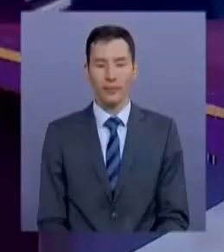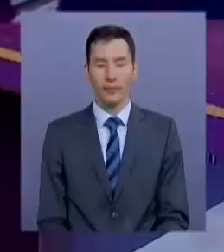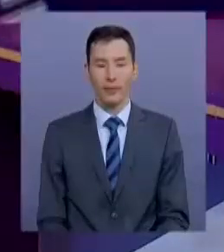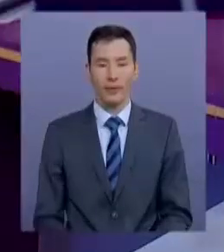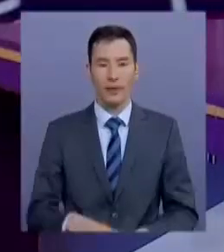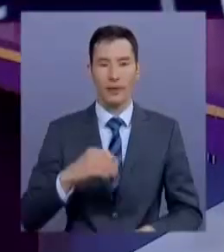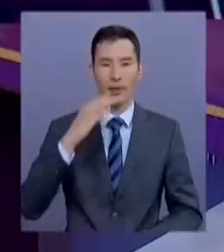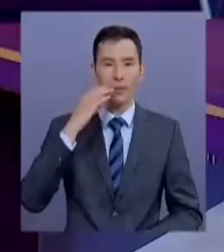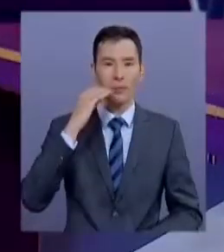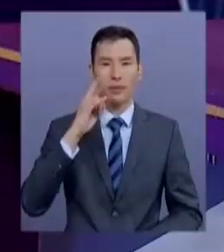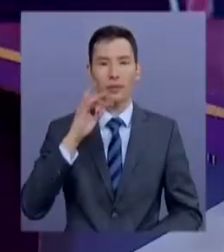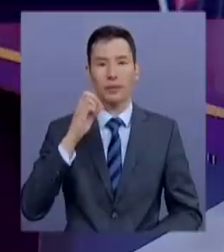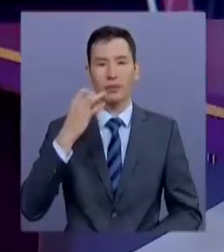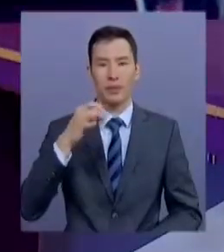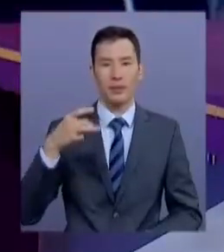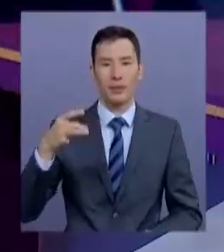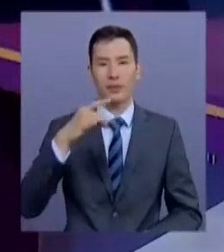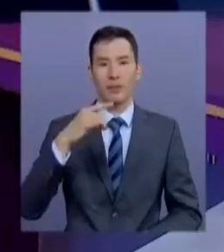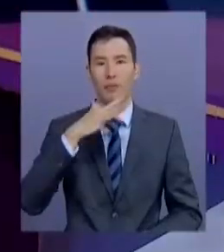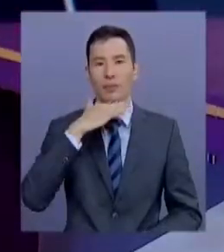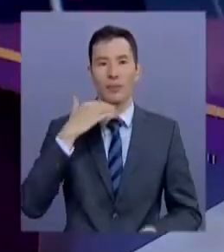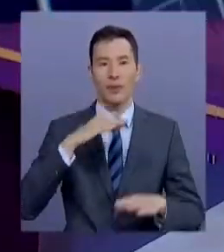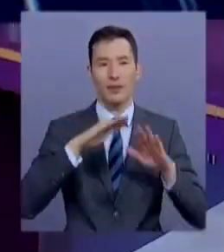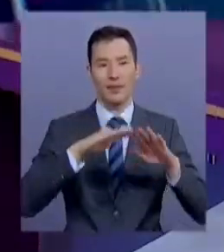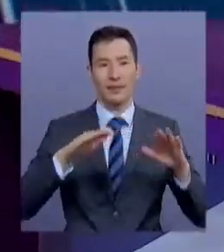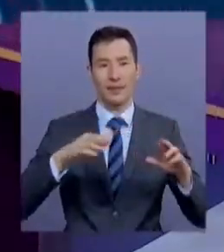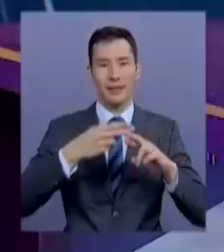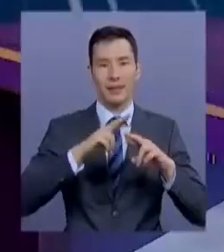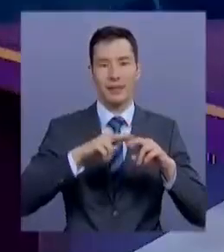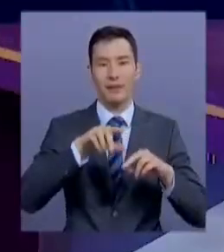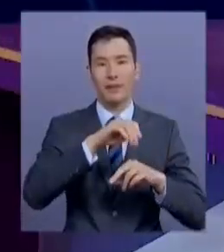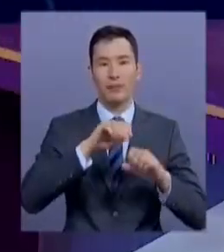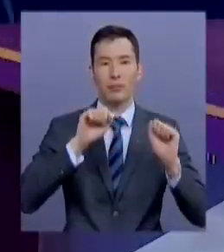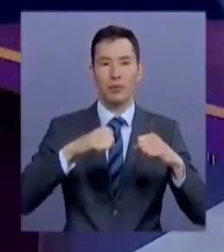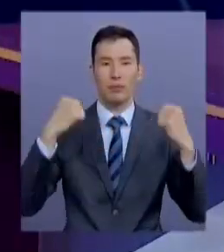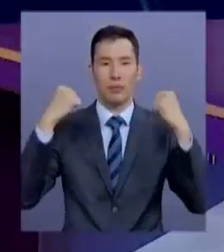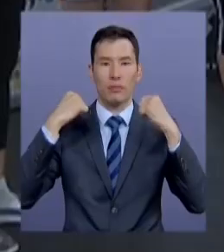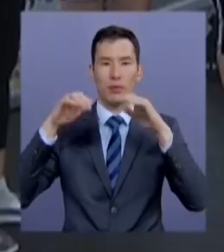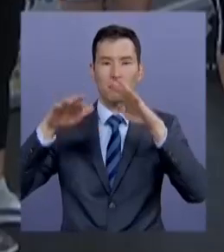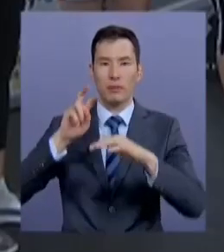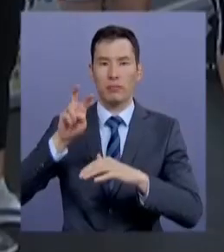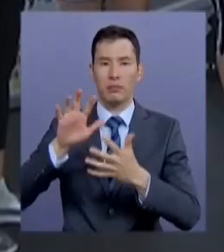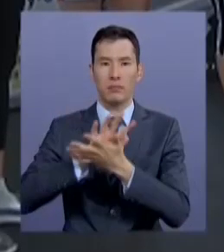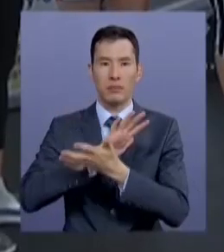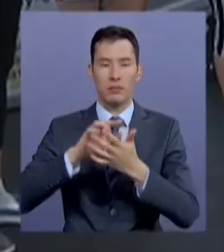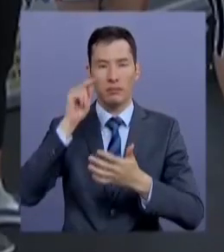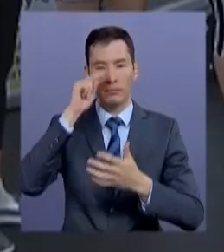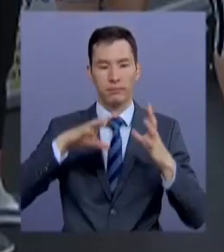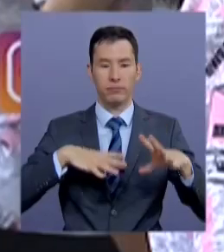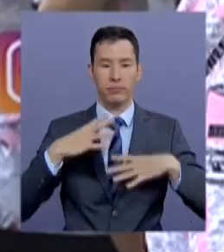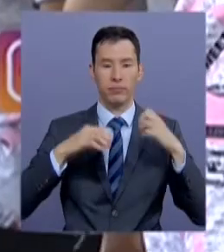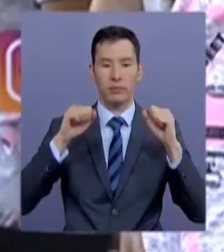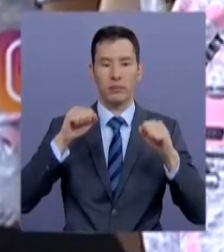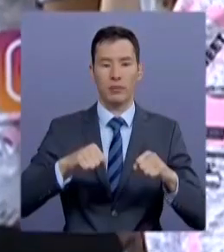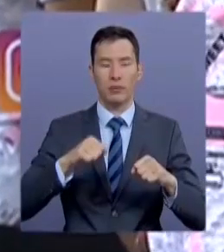Алматыда Наурызбай ауданының көп балалы аналары енді спорт залда тегін шынығатын болды. Бүгін жергілікті әкімдік пен демеушілер бірігіп,